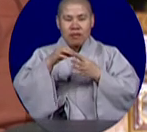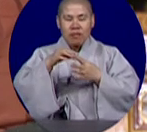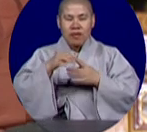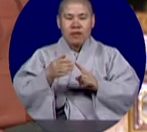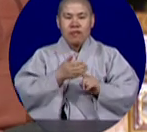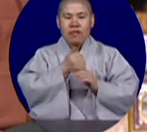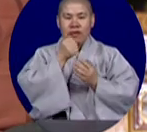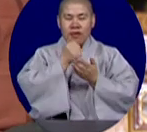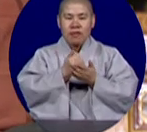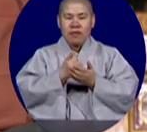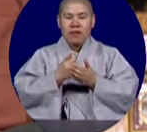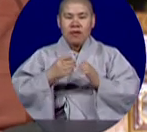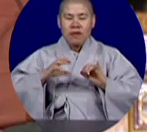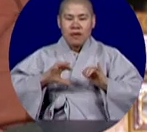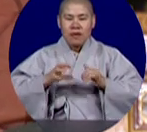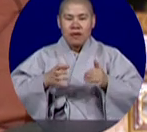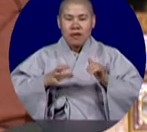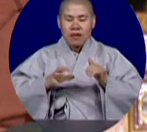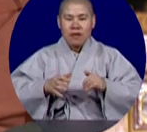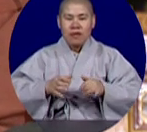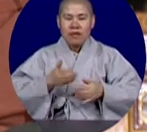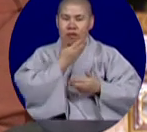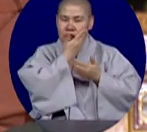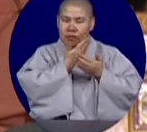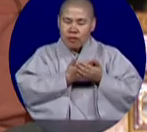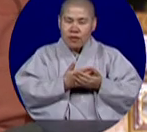부처님이 이 세상에서 왜 중요하냐?